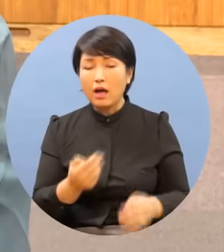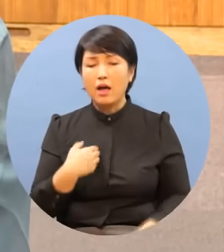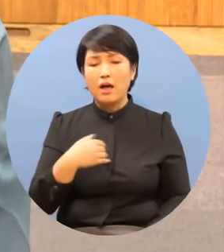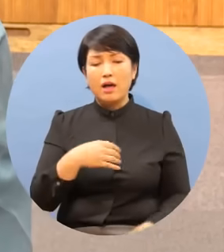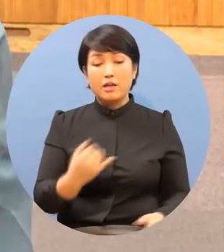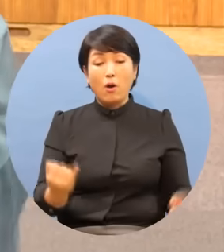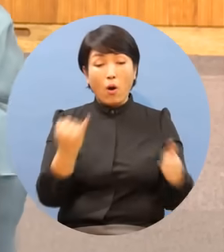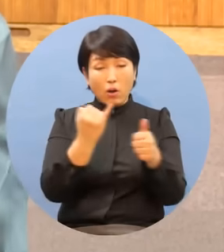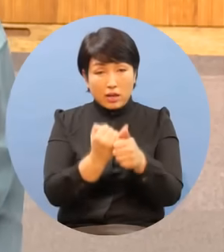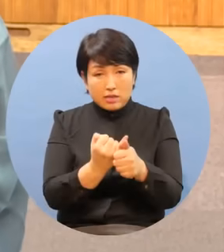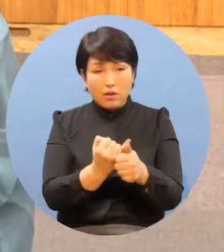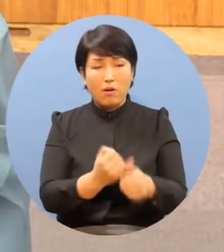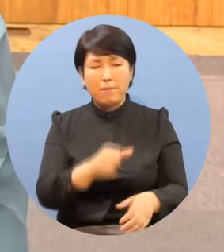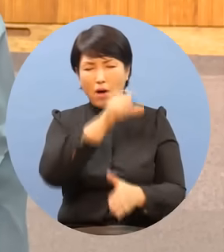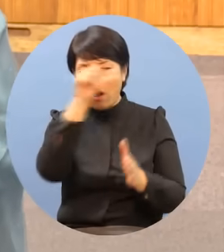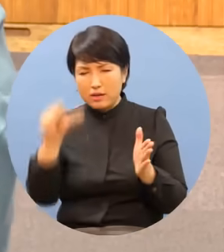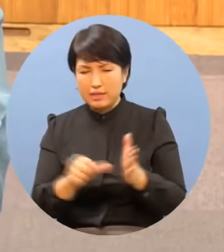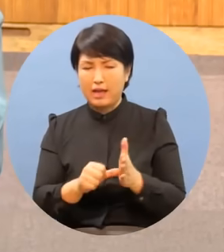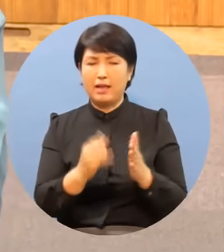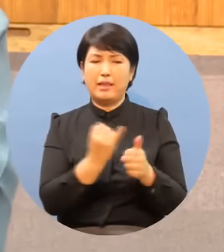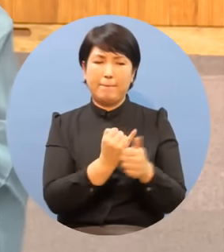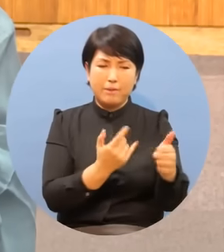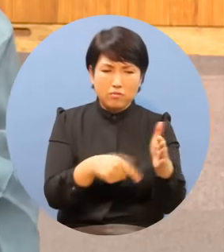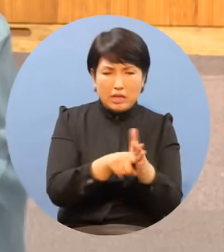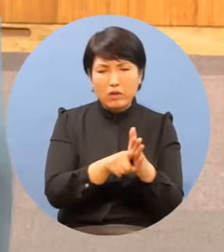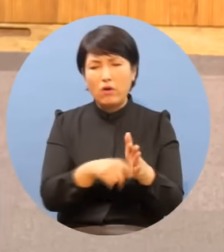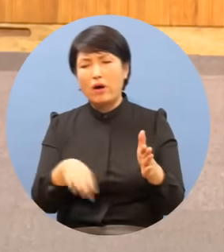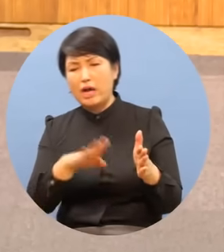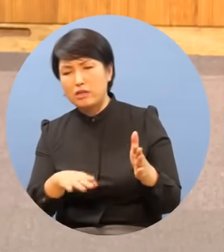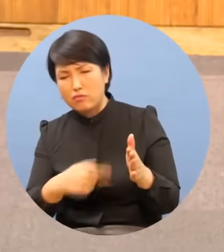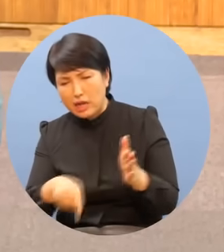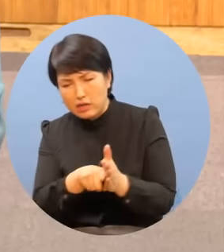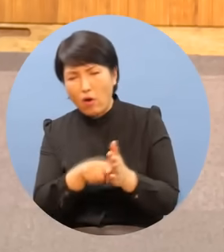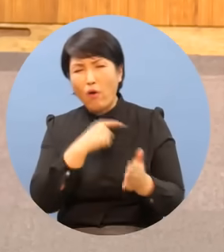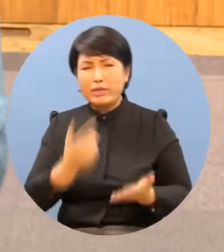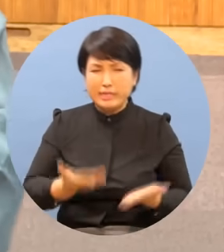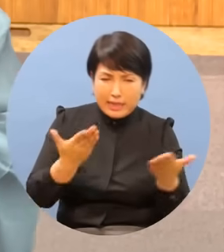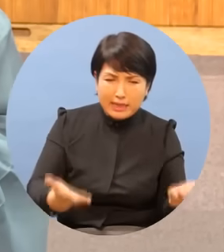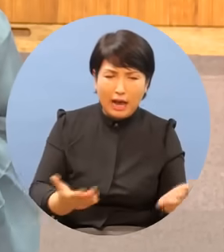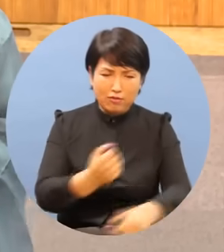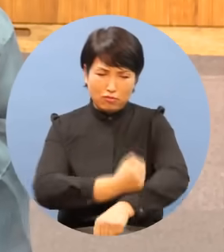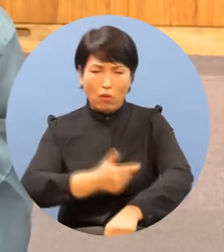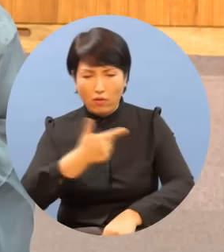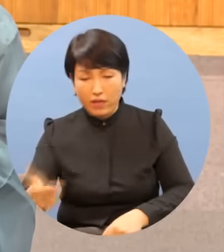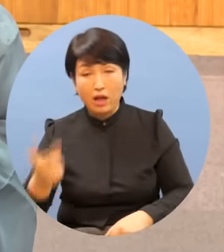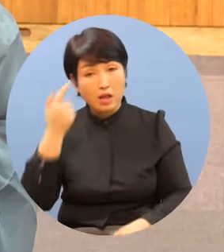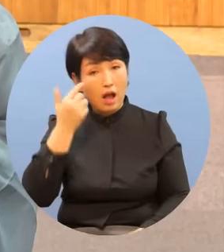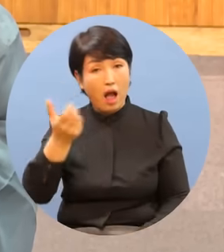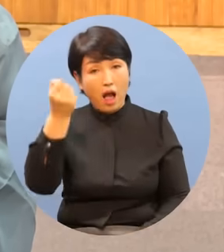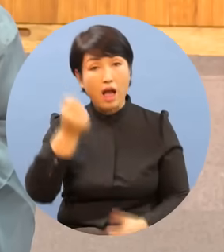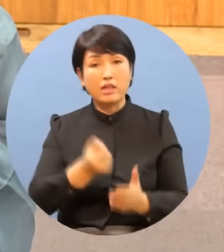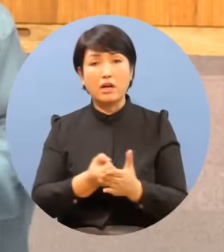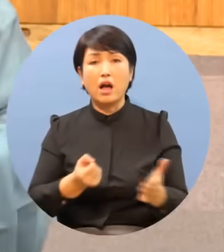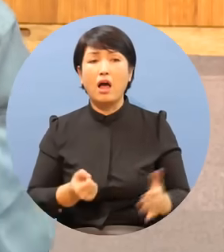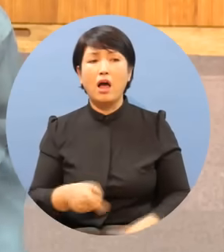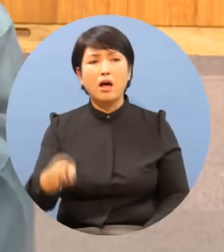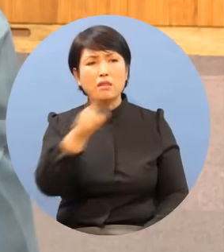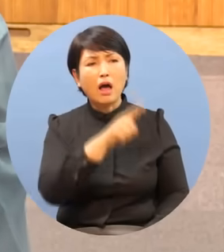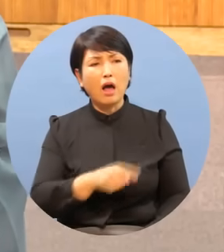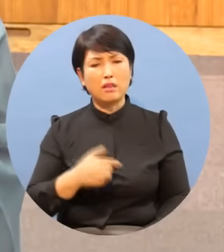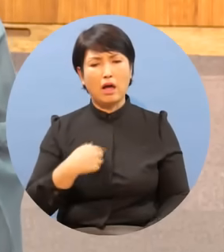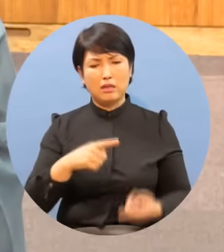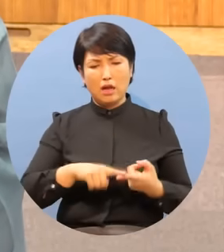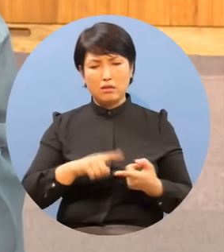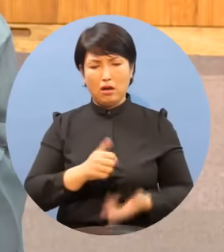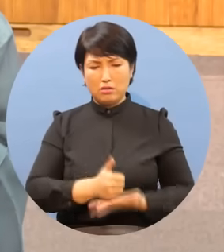평생 시집아가 남편을 위해서 가정을 위해서 희생하고 헌신했다 이렇게 생각하니까 그걸